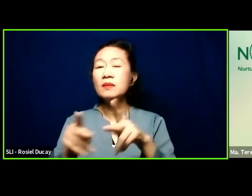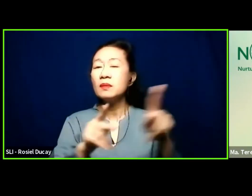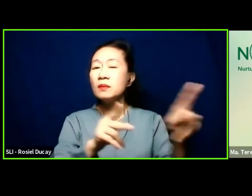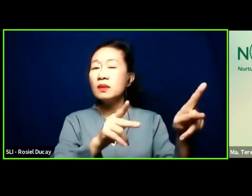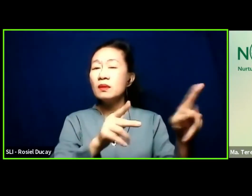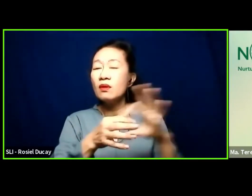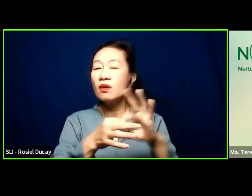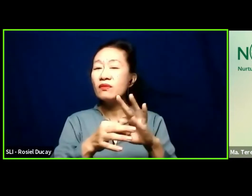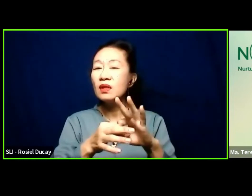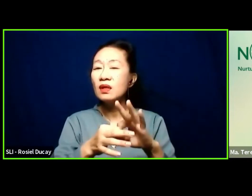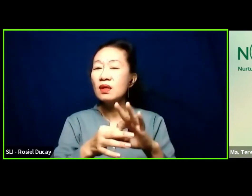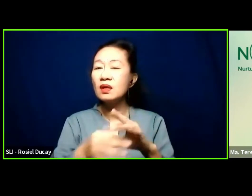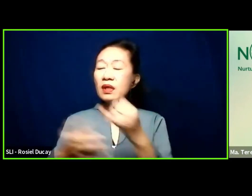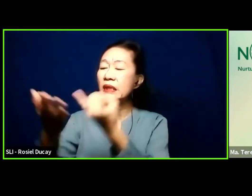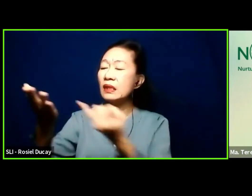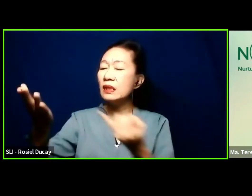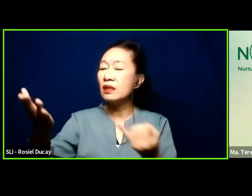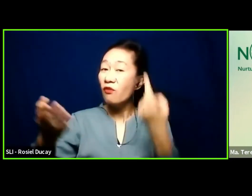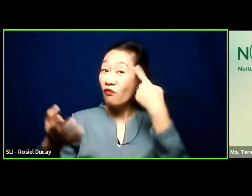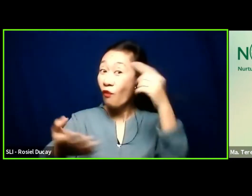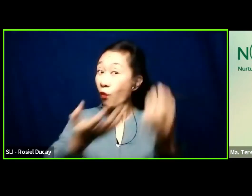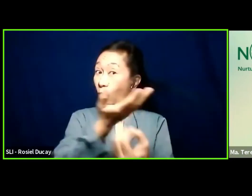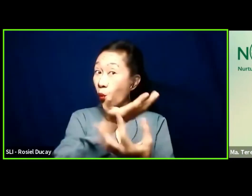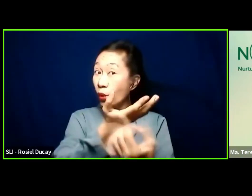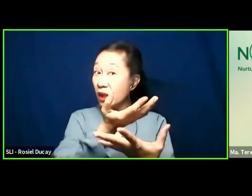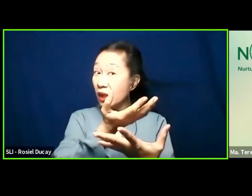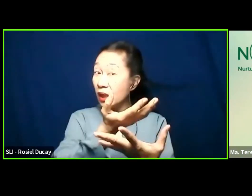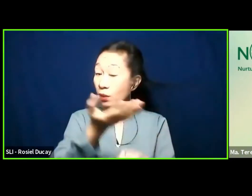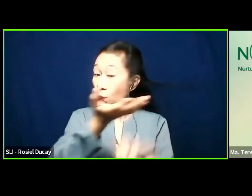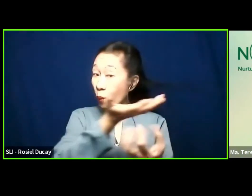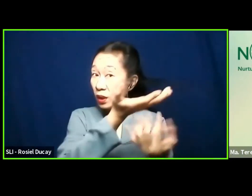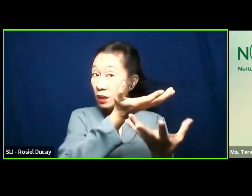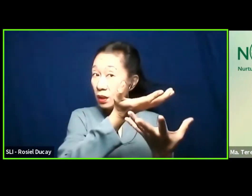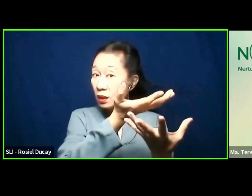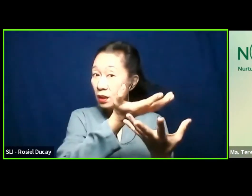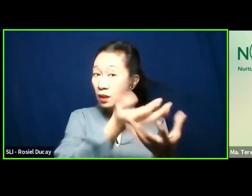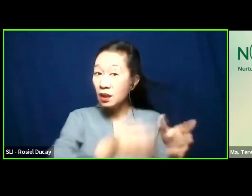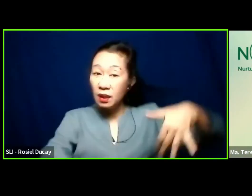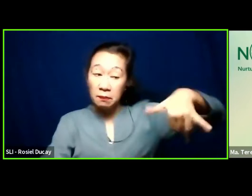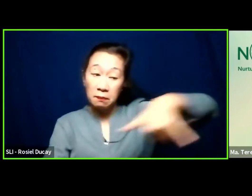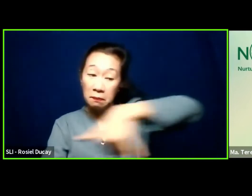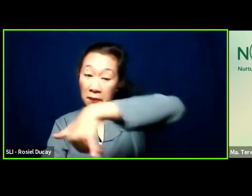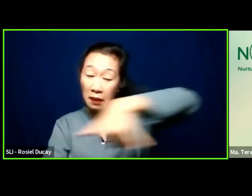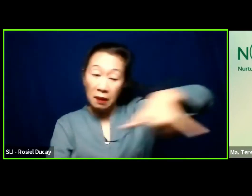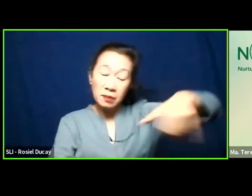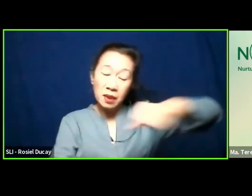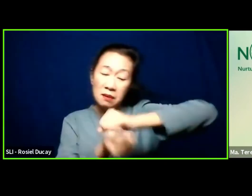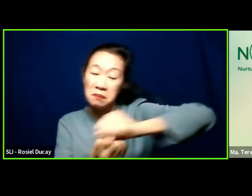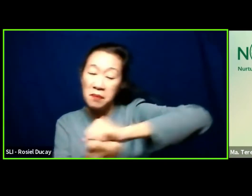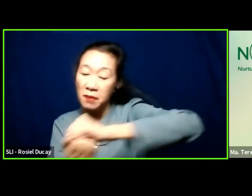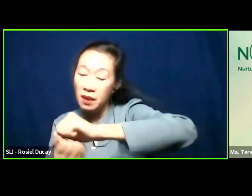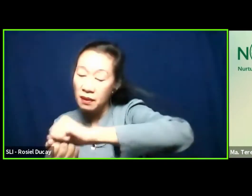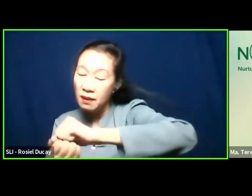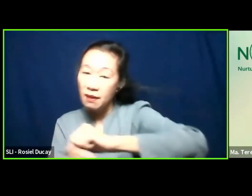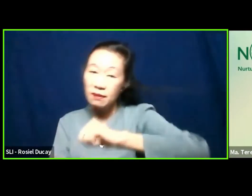o ingredients sa pagluluto. Pagluluto, pamamlansya, paglalaba at iba pang